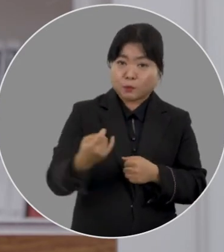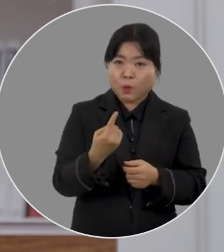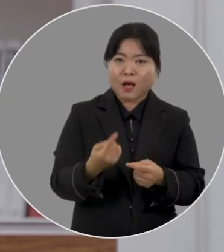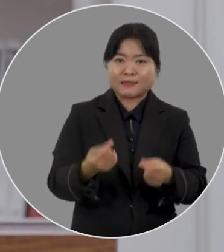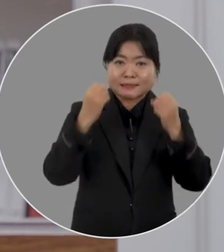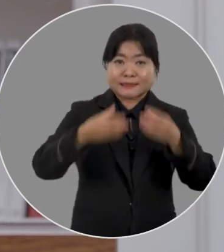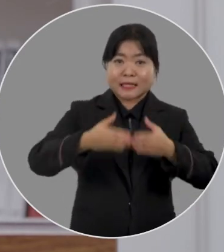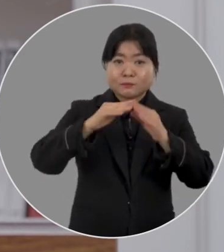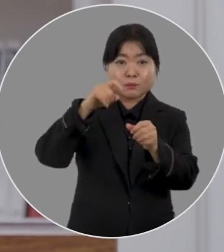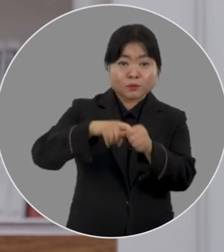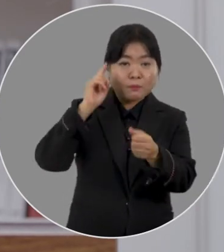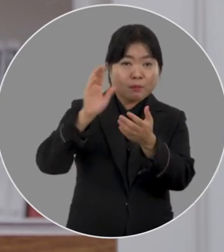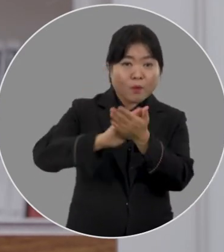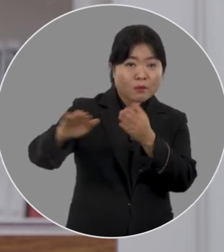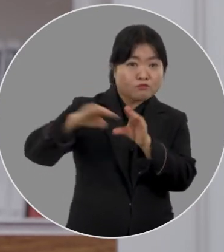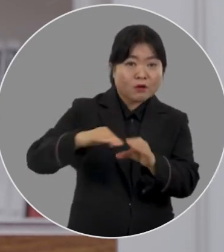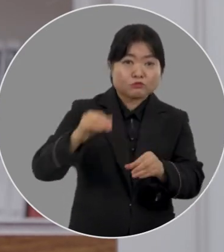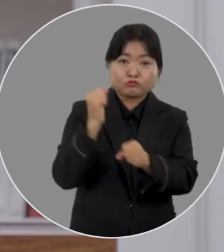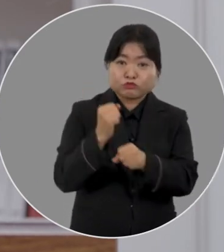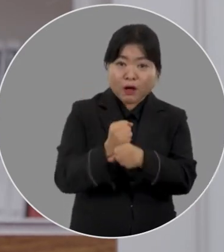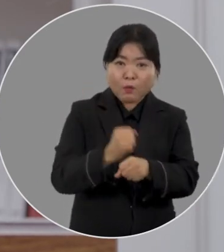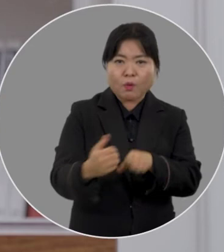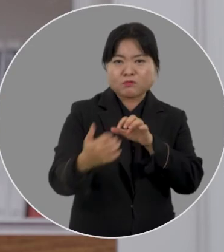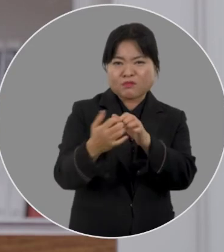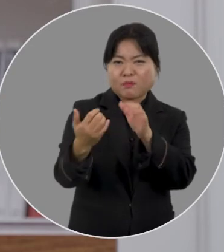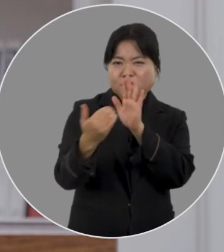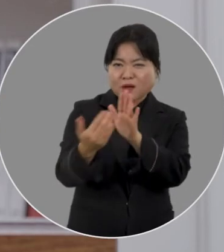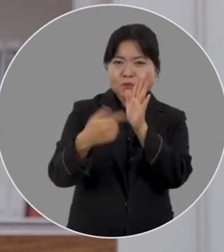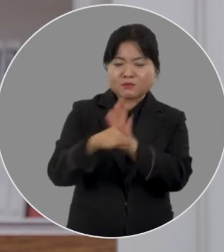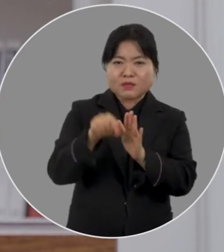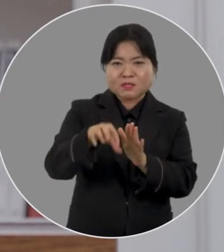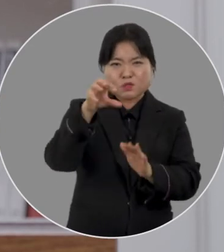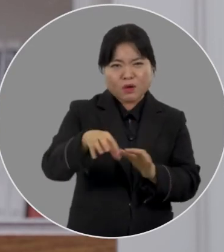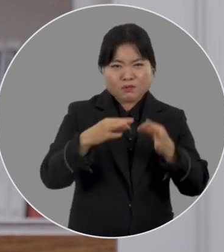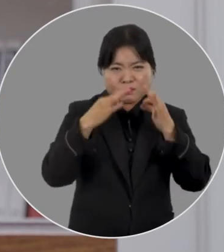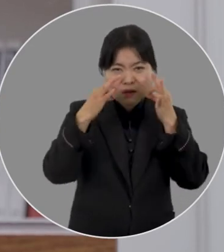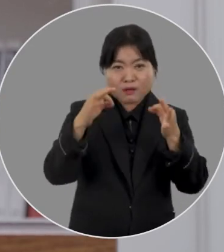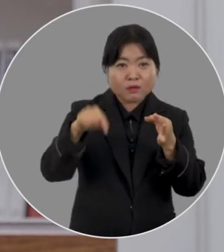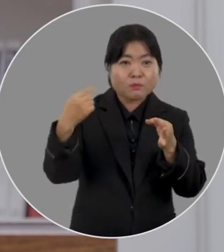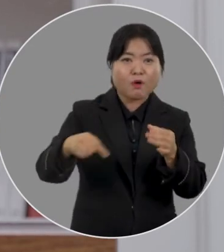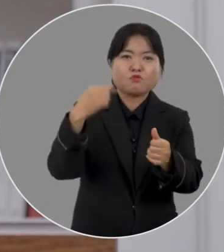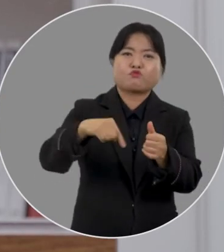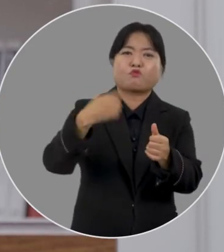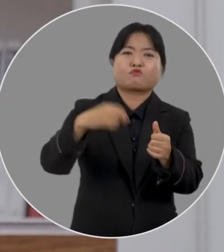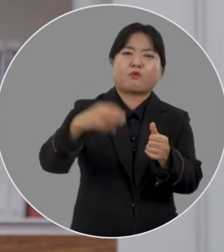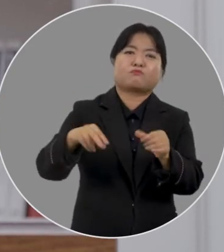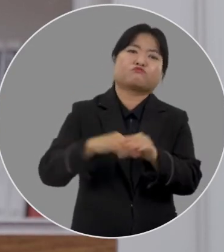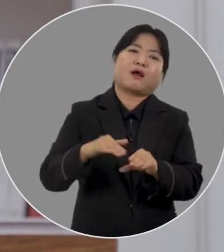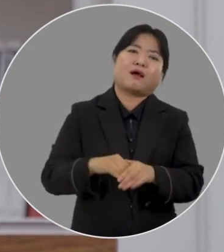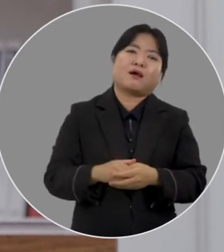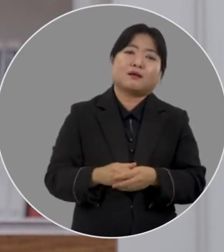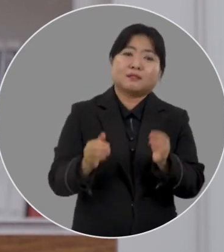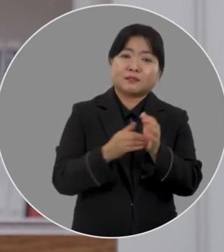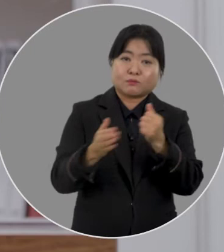창립 목적인 평화의 문화를 구축하고 전쟁을 막기 위해서 이 기관이 힘썼던 것이 교육과 문화예요.